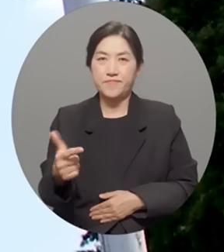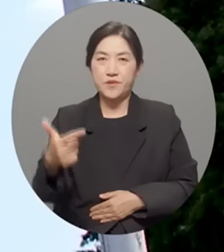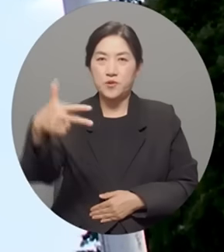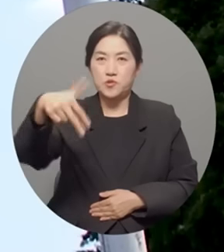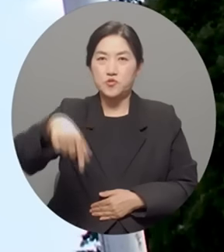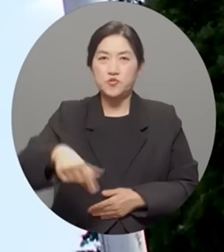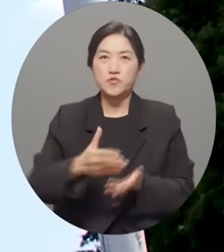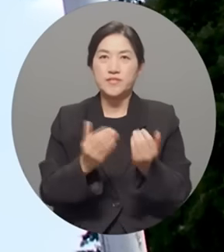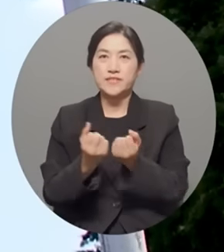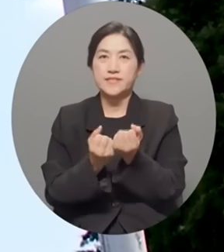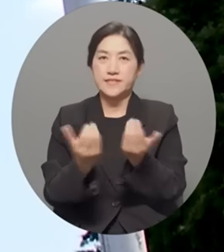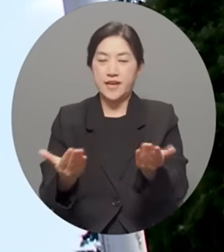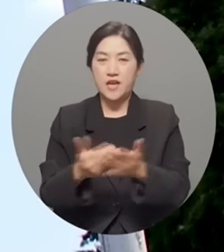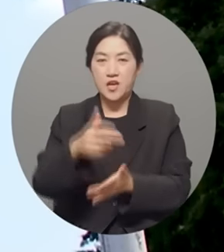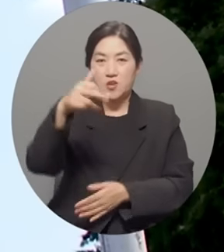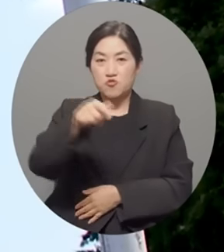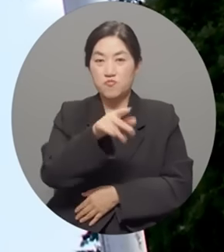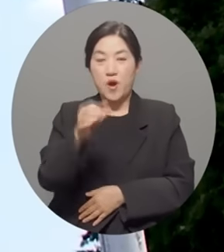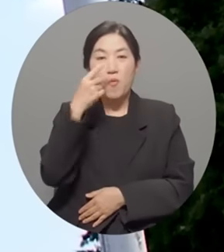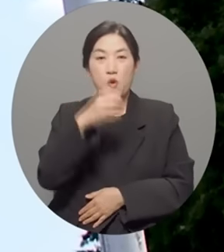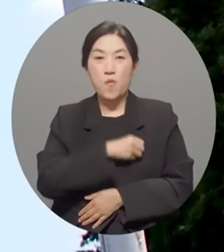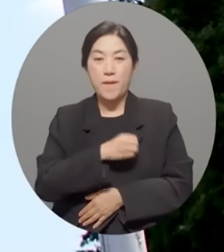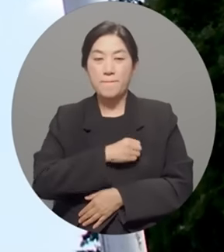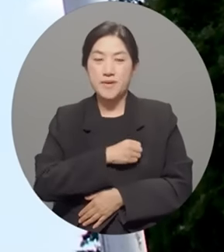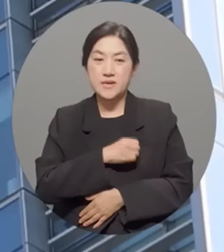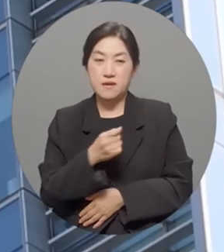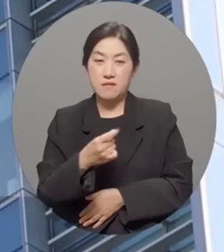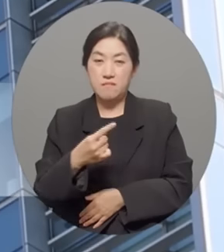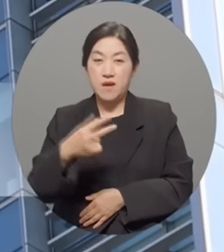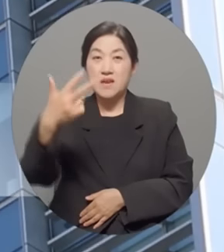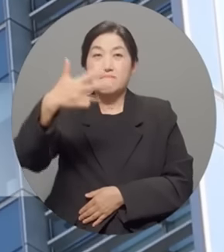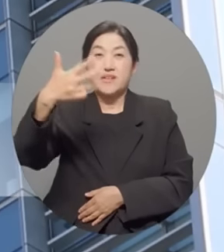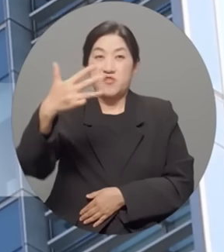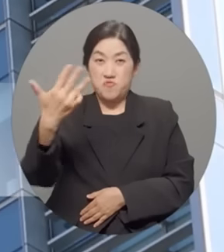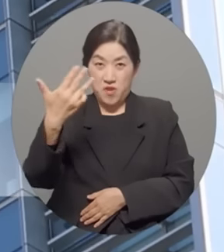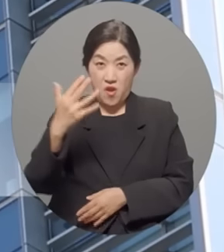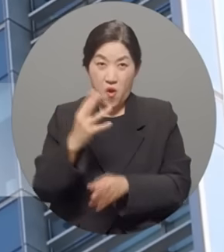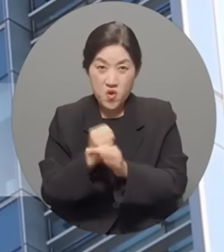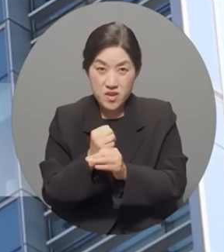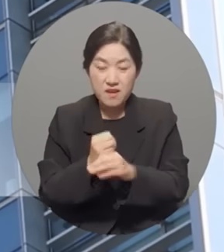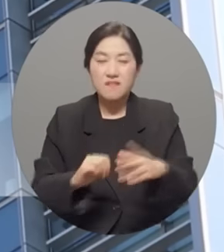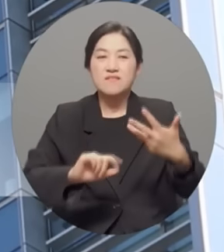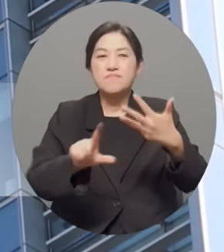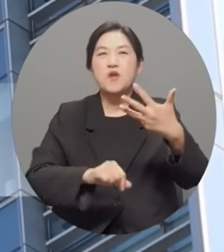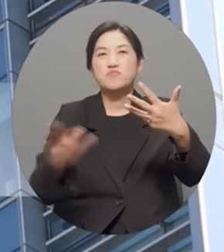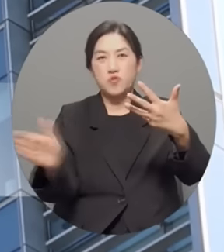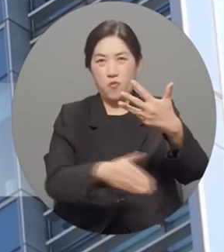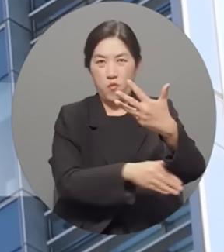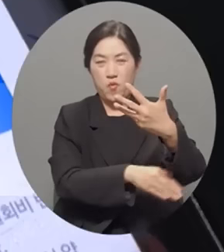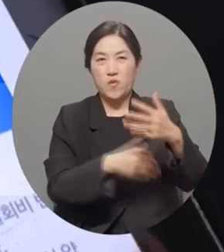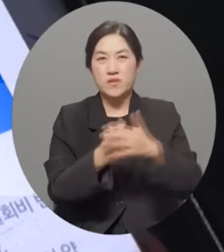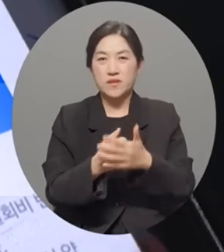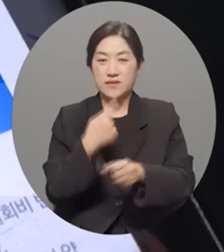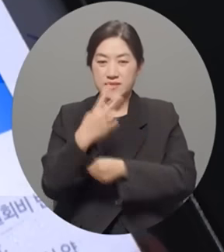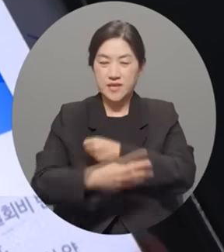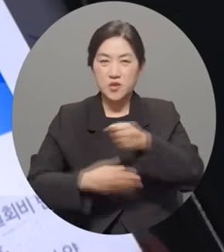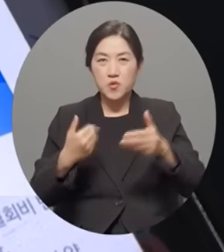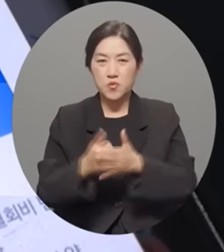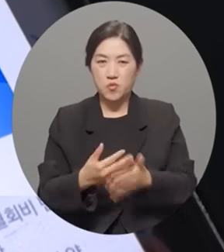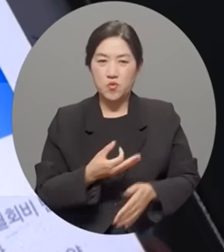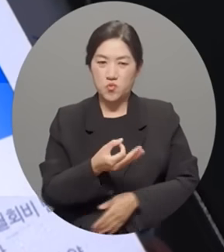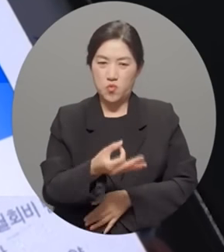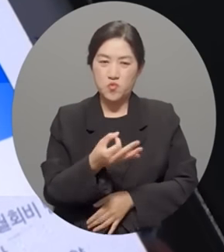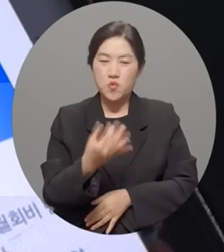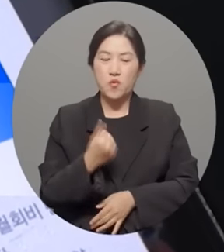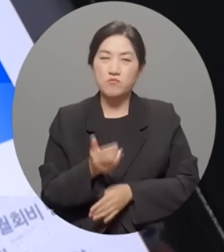기자입니다 쿠팡이 월회비를 8천원 가까이 인상하는 시점은 8월입니다 4년째 유료 회원이었던 한